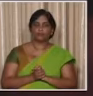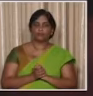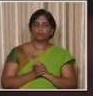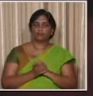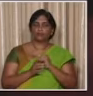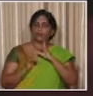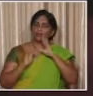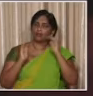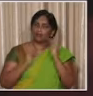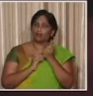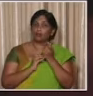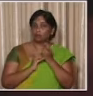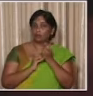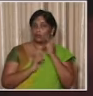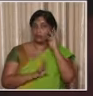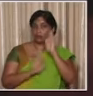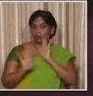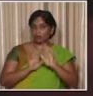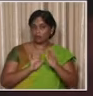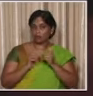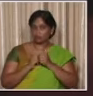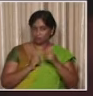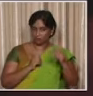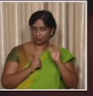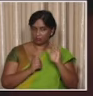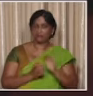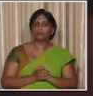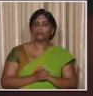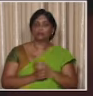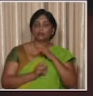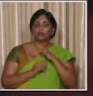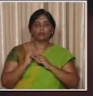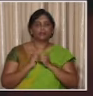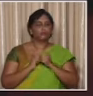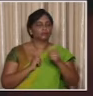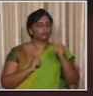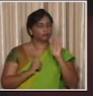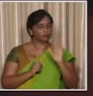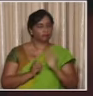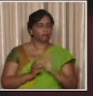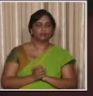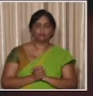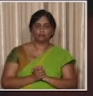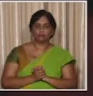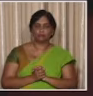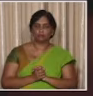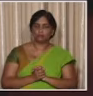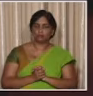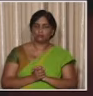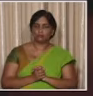සීමිත මුදල් කළමනාකරණය කර ගනිමින් ඒ කටයුත්ත කරන්න.